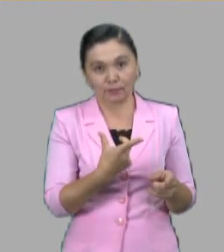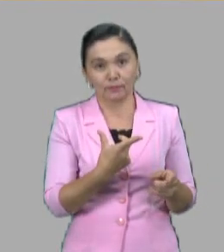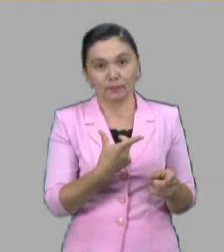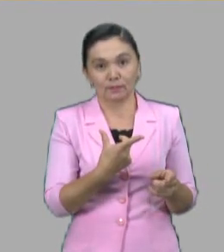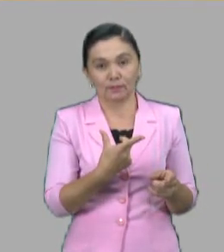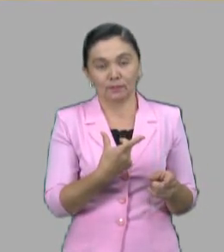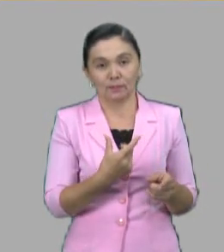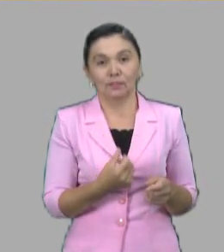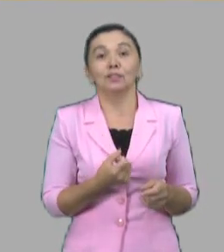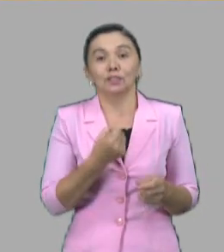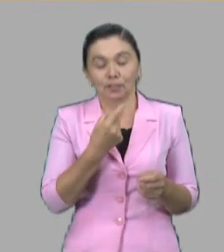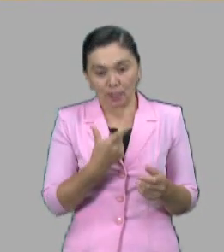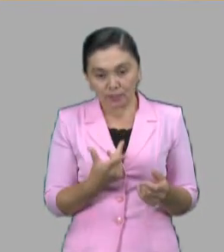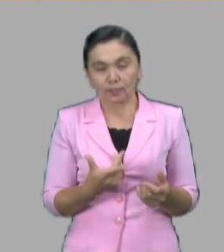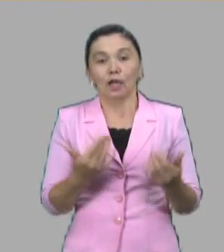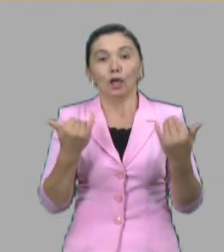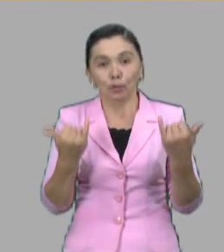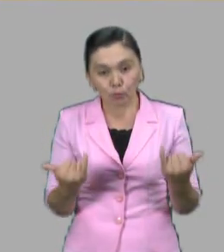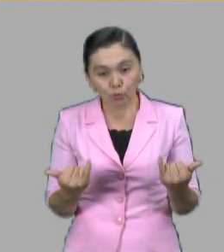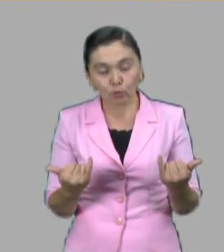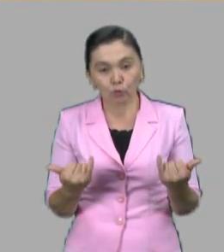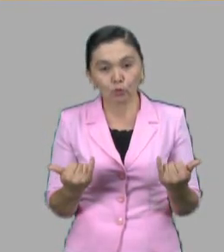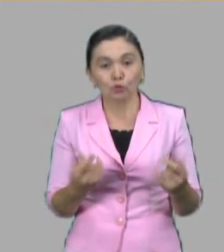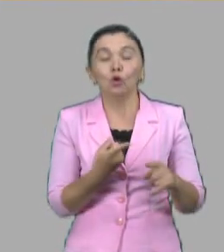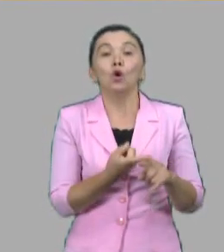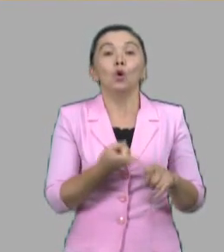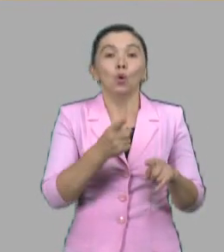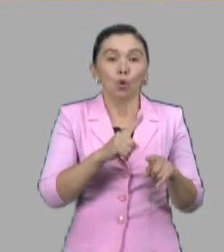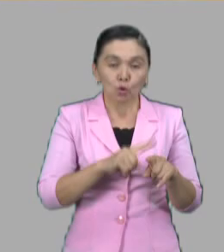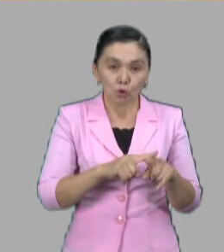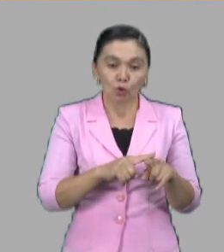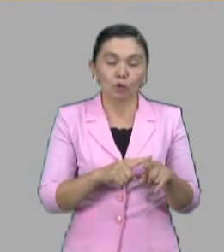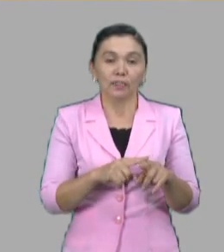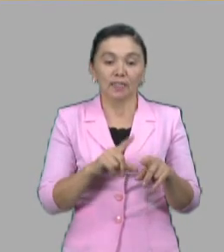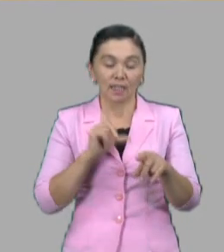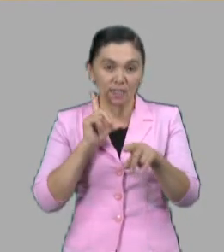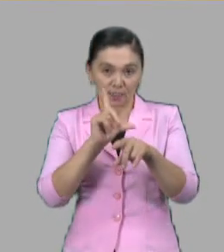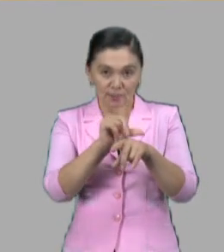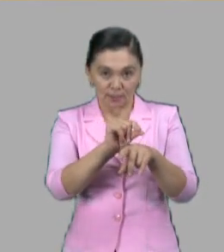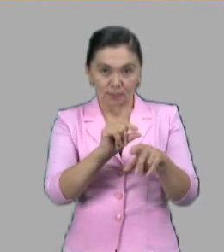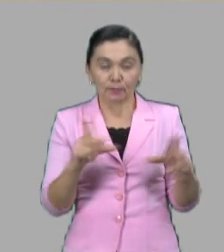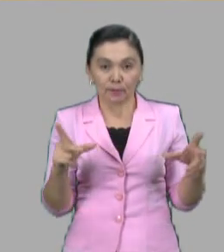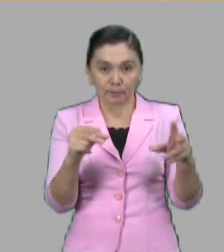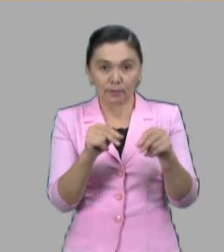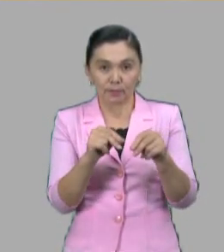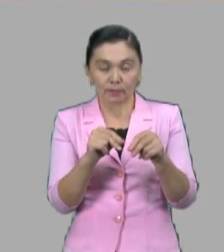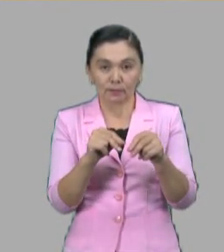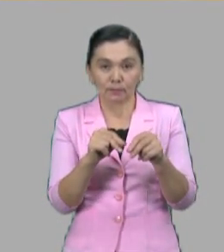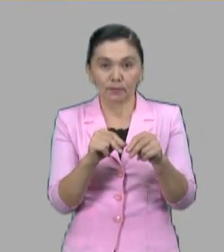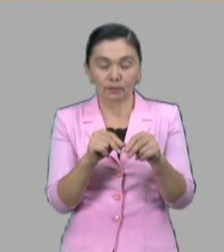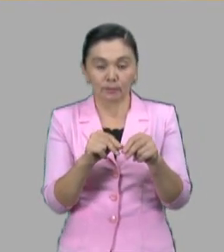Жакса, бүгүн ошол эле шилтемеге кирип, жасалган ачык кат